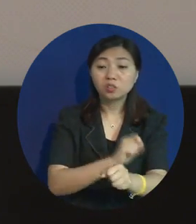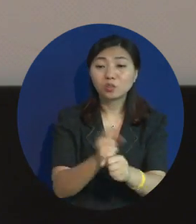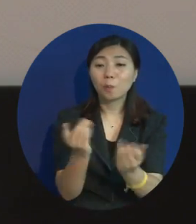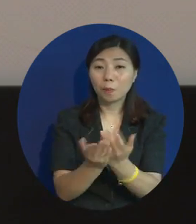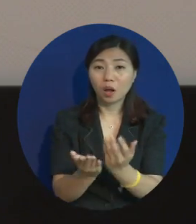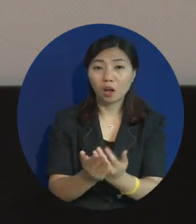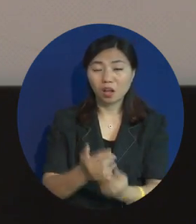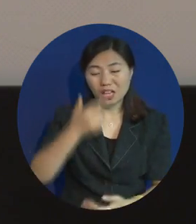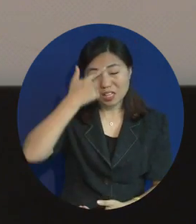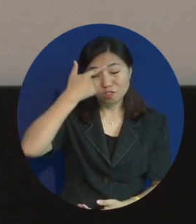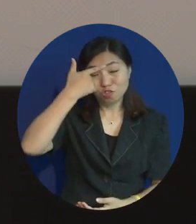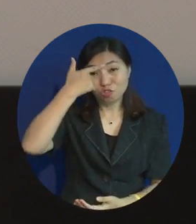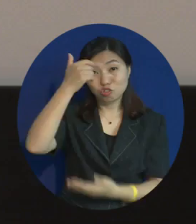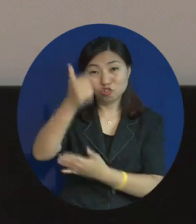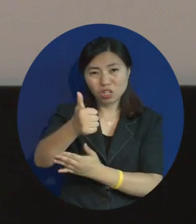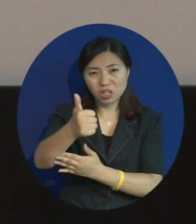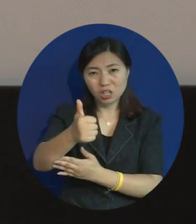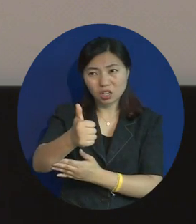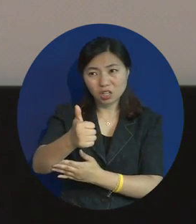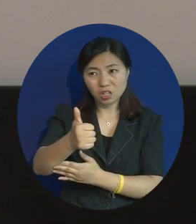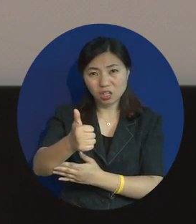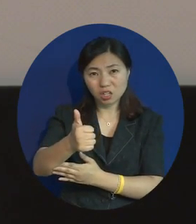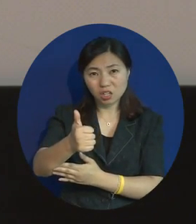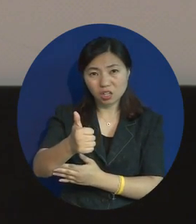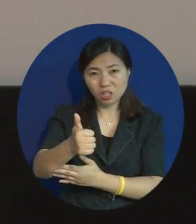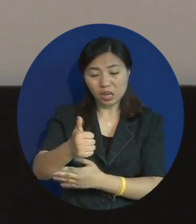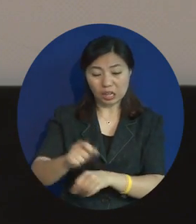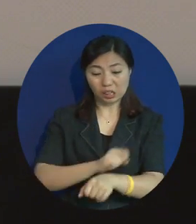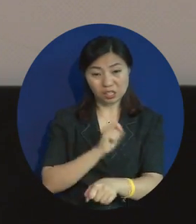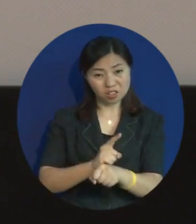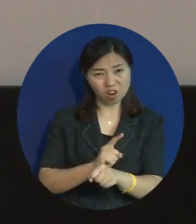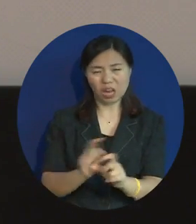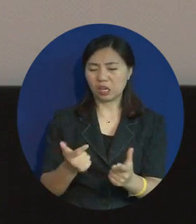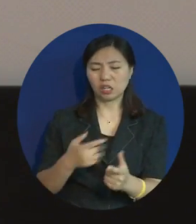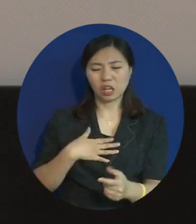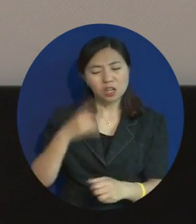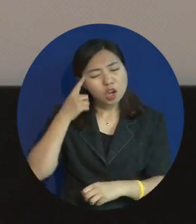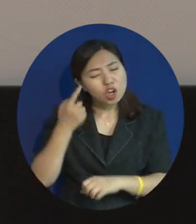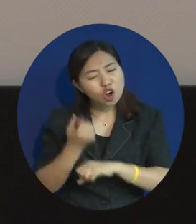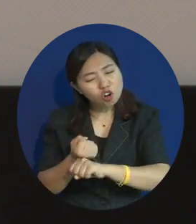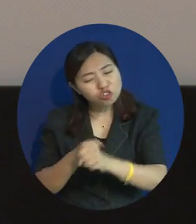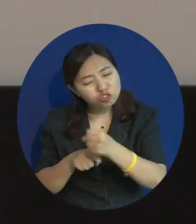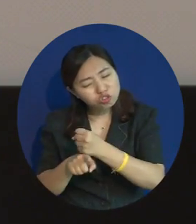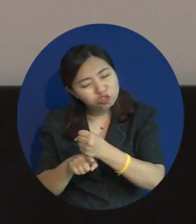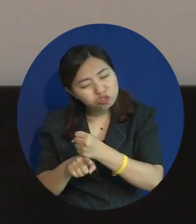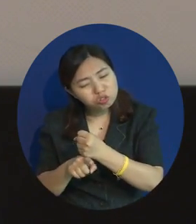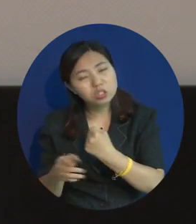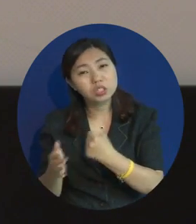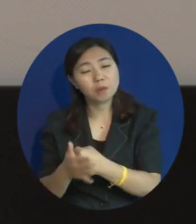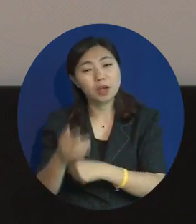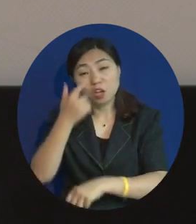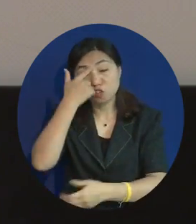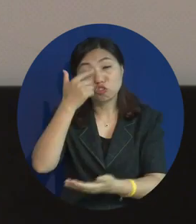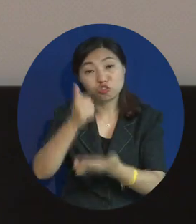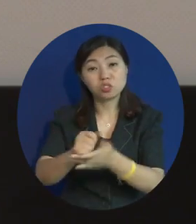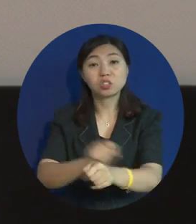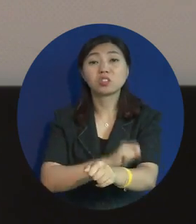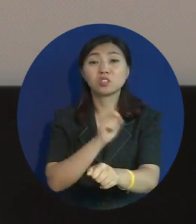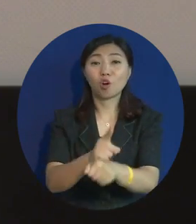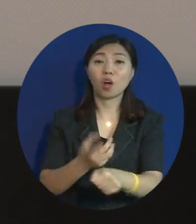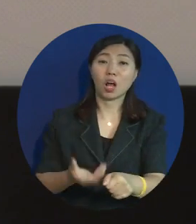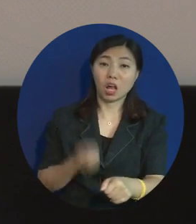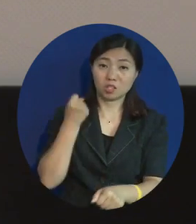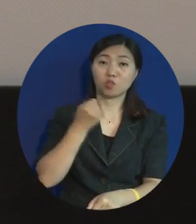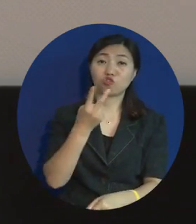내가 중이 되라고 적성이 있는구나. 난 약간 적성은 뭐 과학자 적성이에요. 그런데 스님 생활을 오래 하다 보면 중의 적성도 또